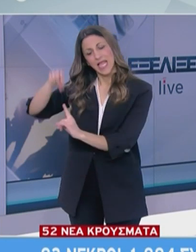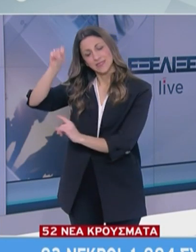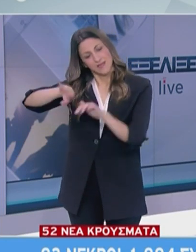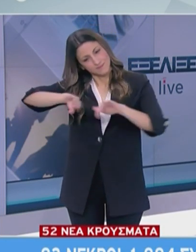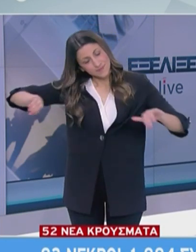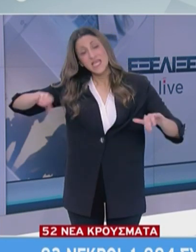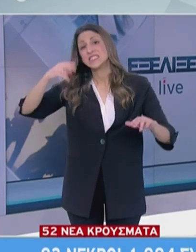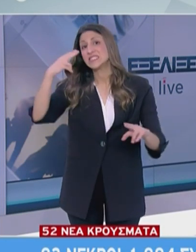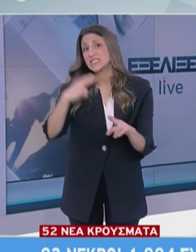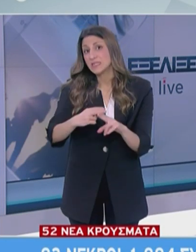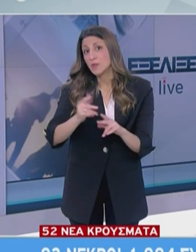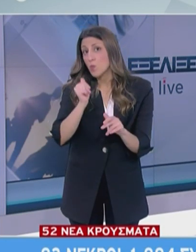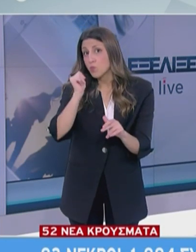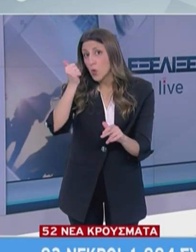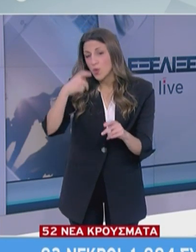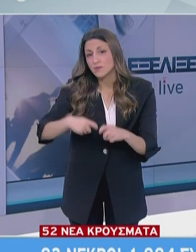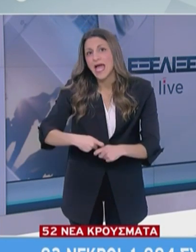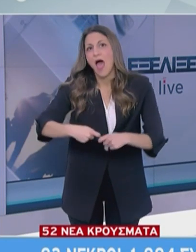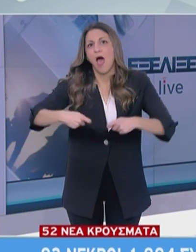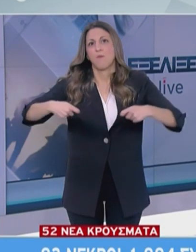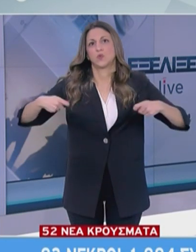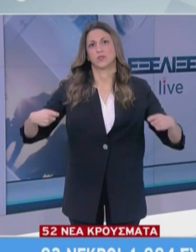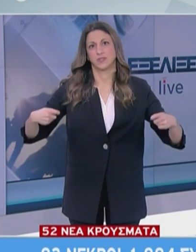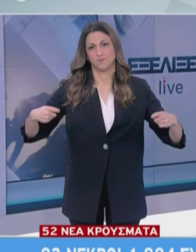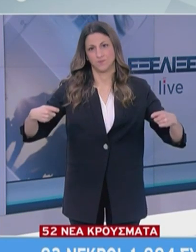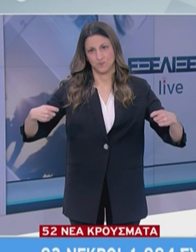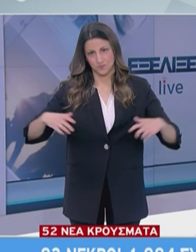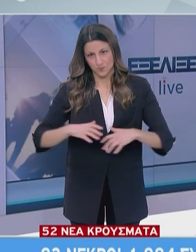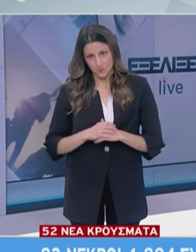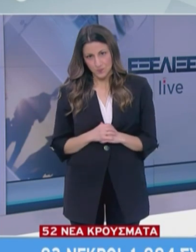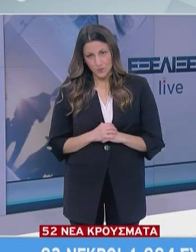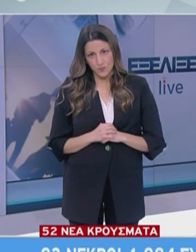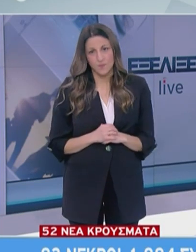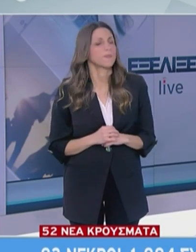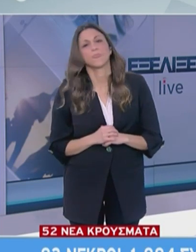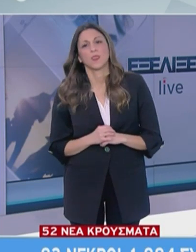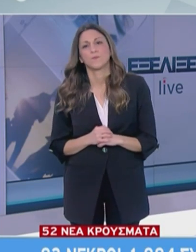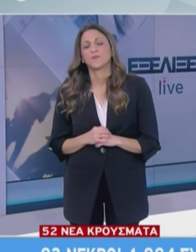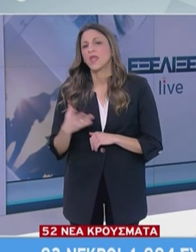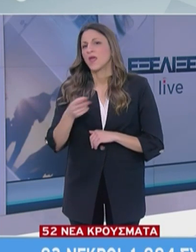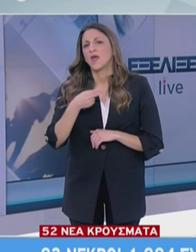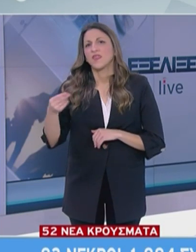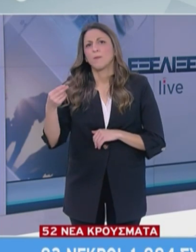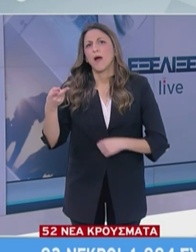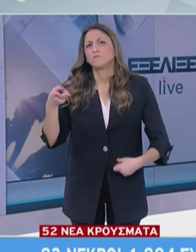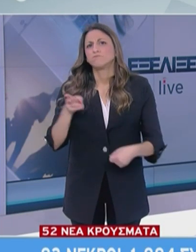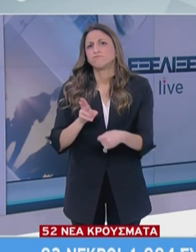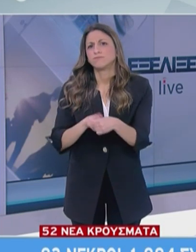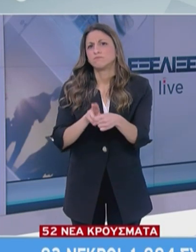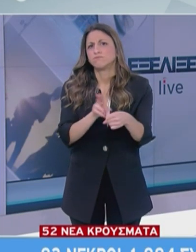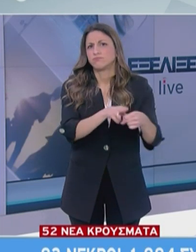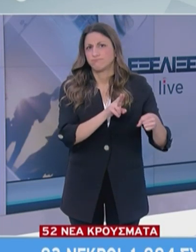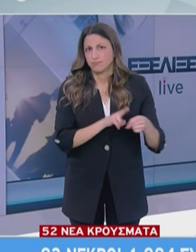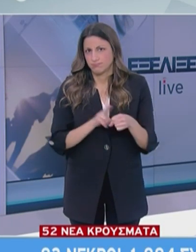στόχους. Η θνησιμότητα από όλες τις αιτίες σε πανευρωπαϊκό επίπεδο, όπως καταγράφεται με τα